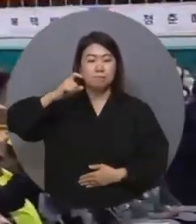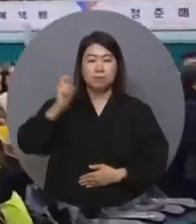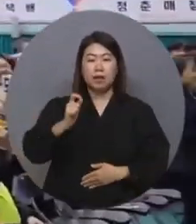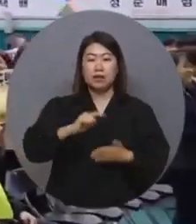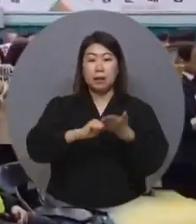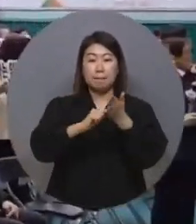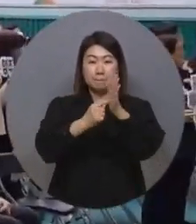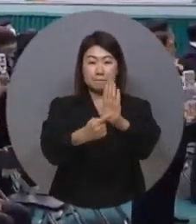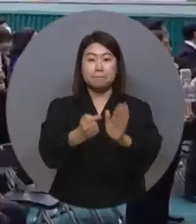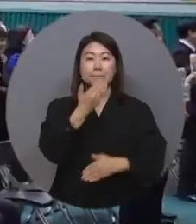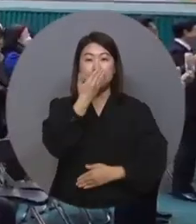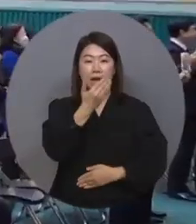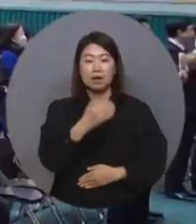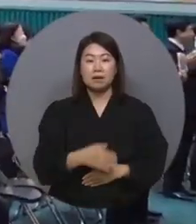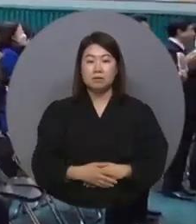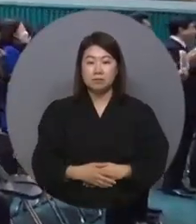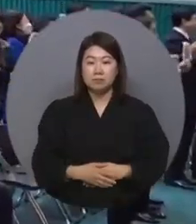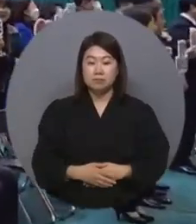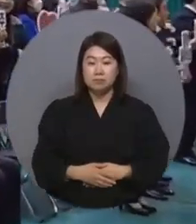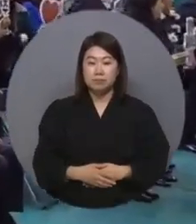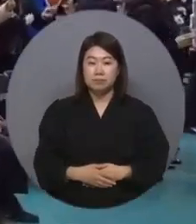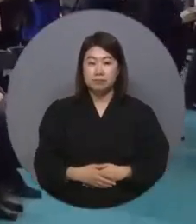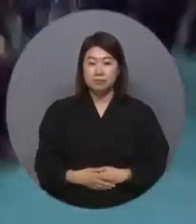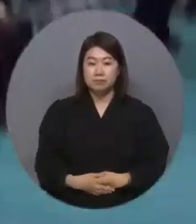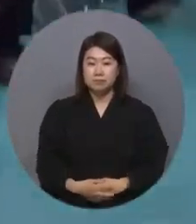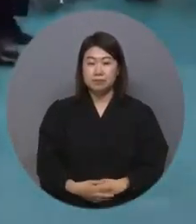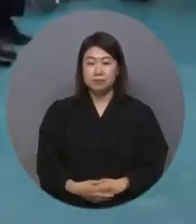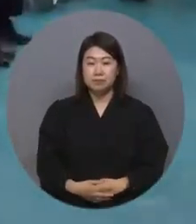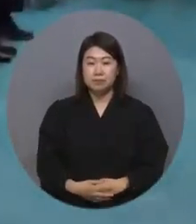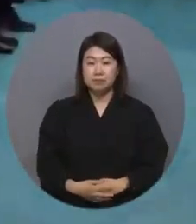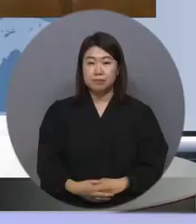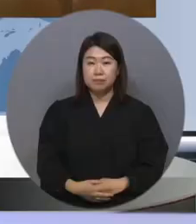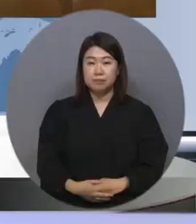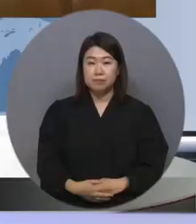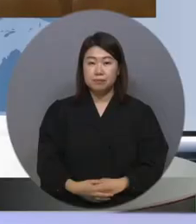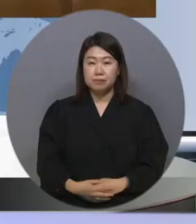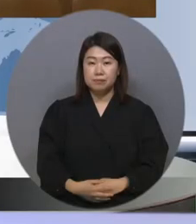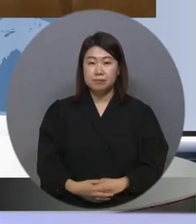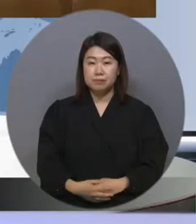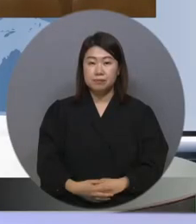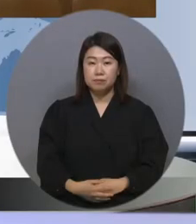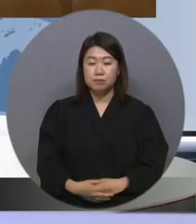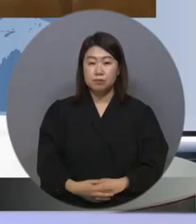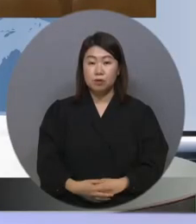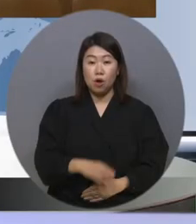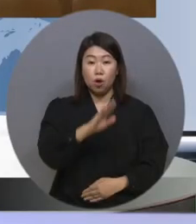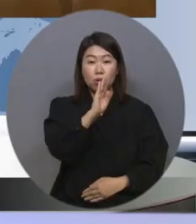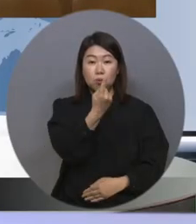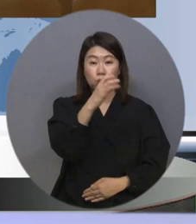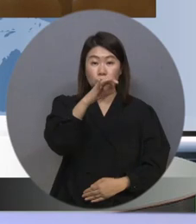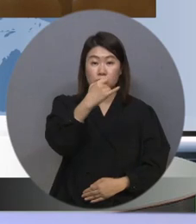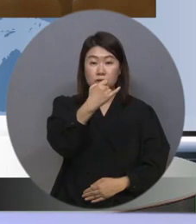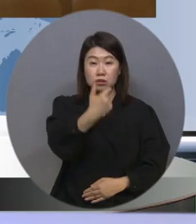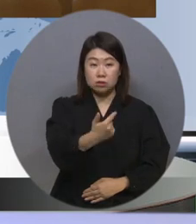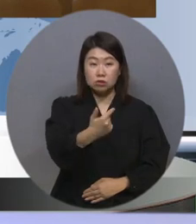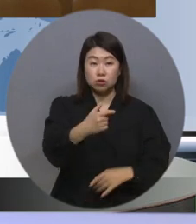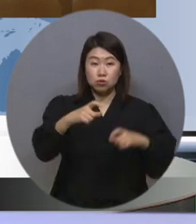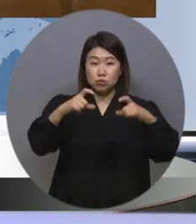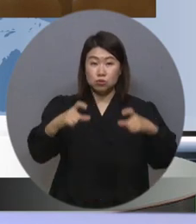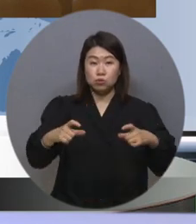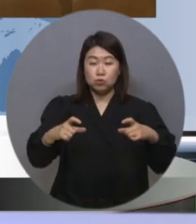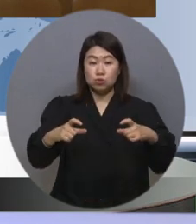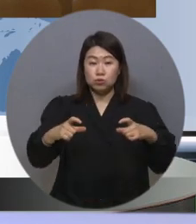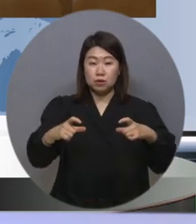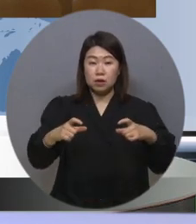나타나는 시간이었습니다. 복지TV 경기방송 정우선입니다. 충북 보은군에서 네페스루아